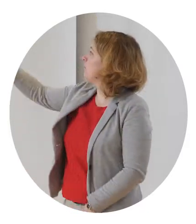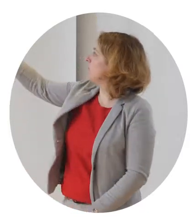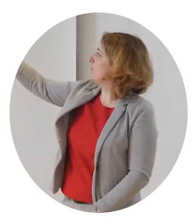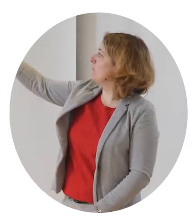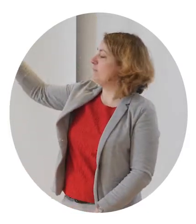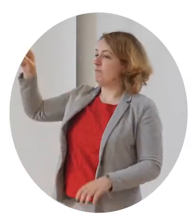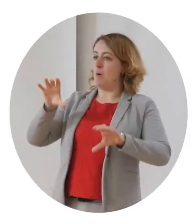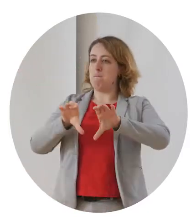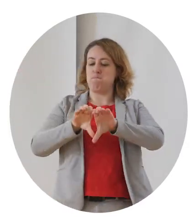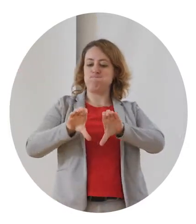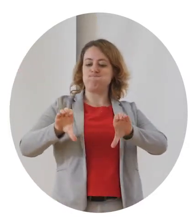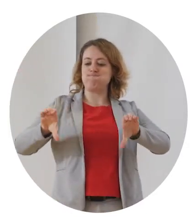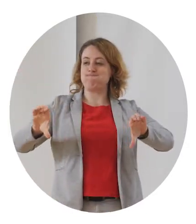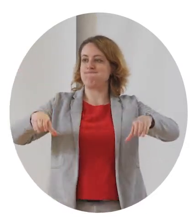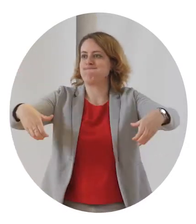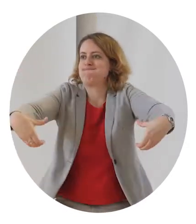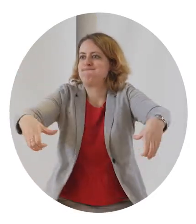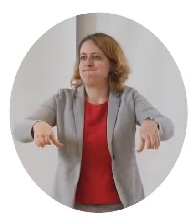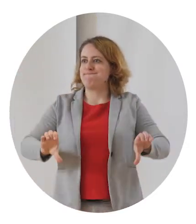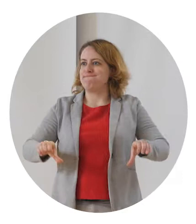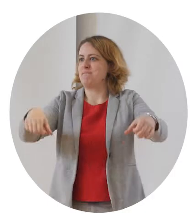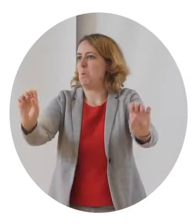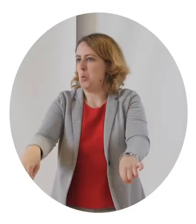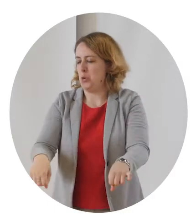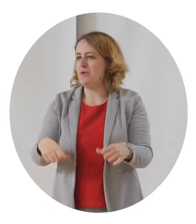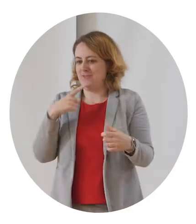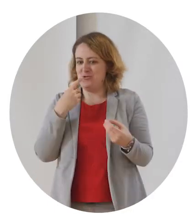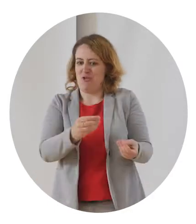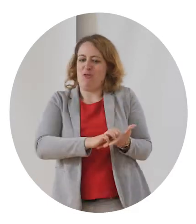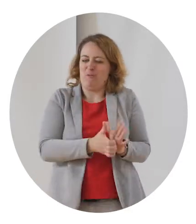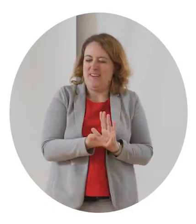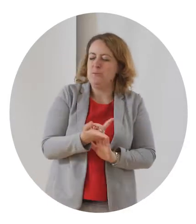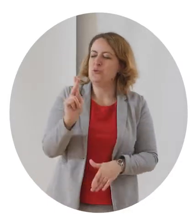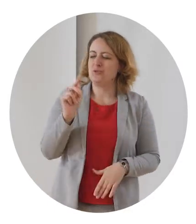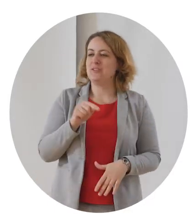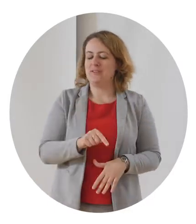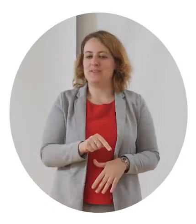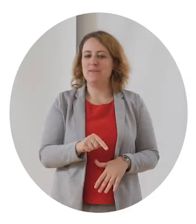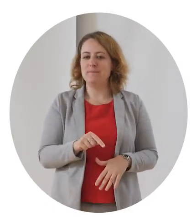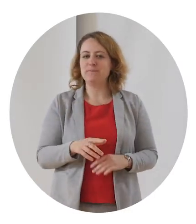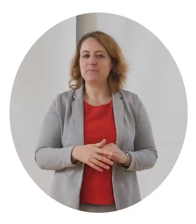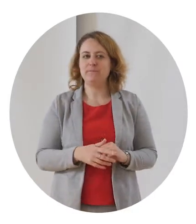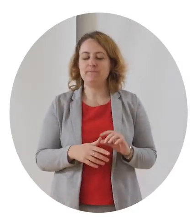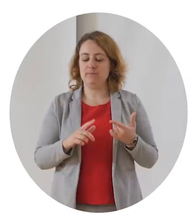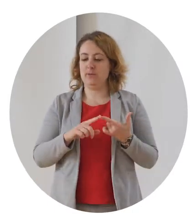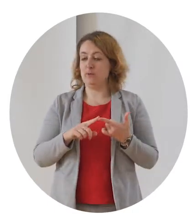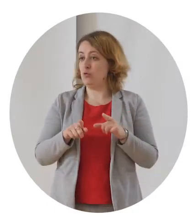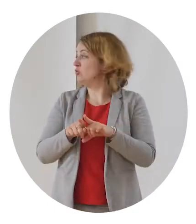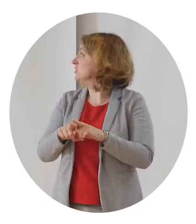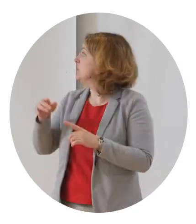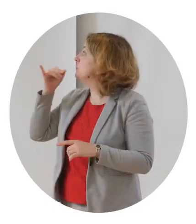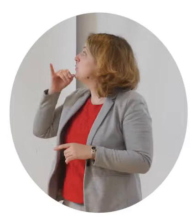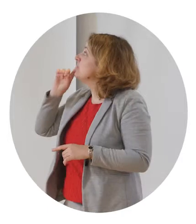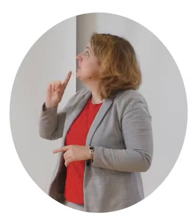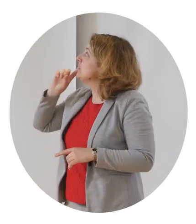exemple un cylindre donc, qui est mou, mais qui est aussi qui roule, donc qui met une complexité un petit peu plus